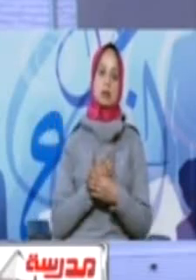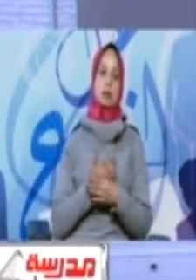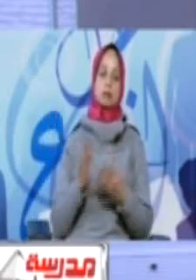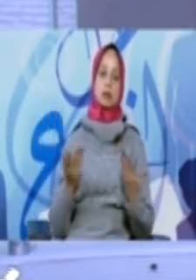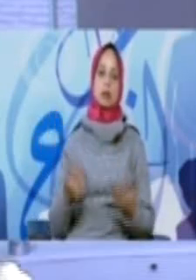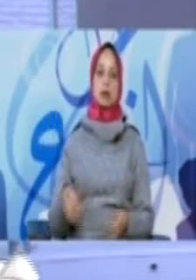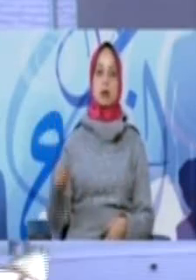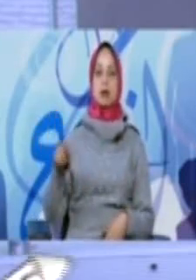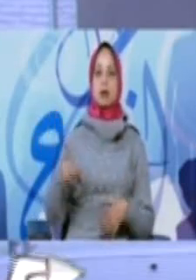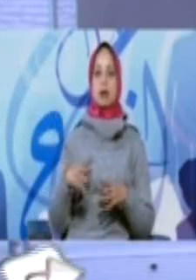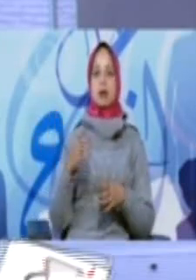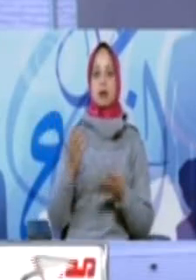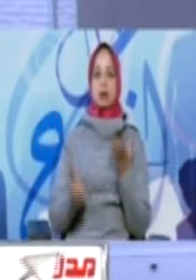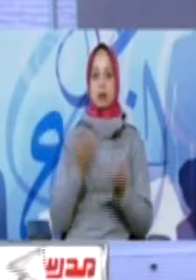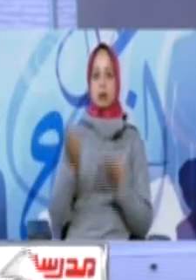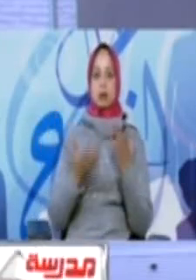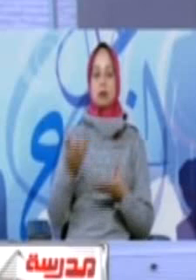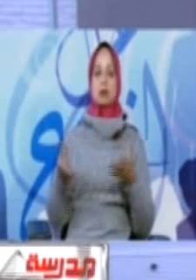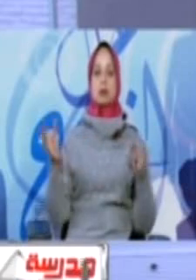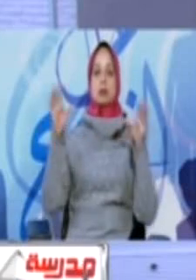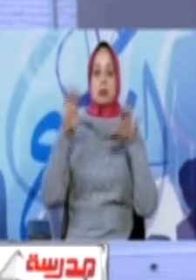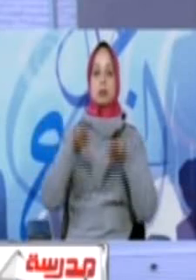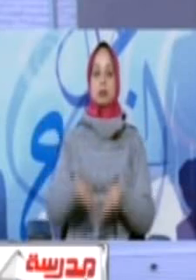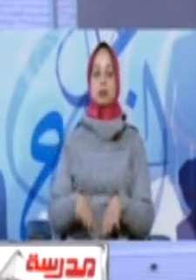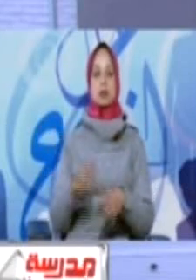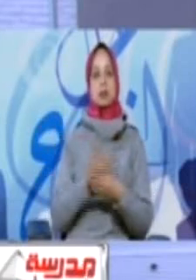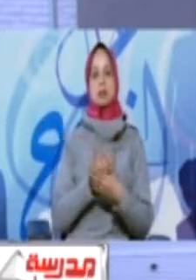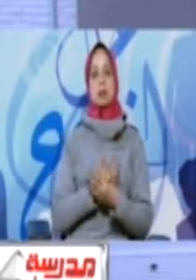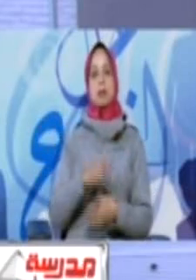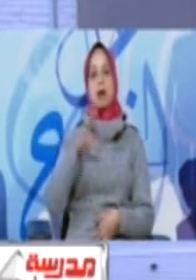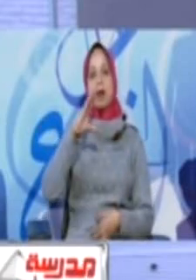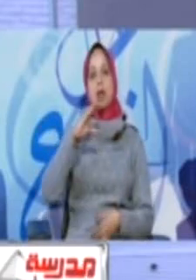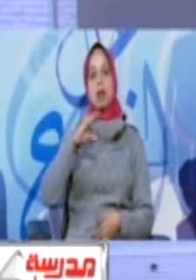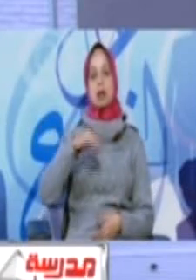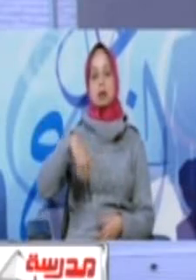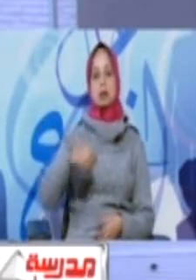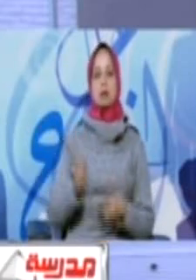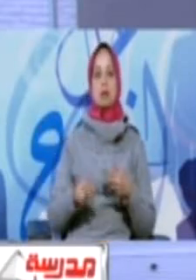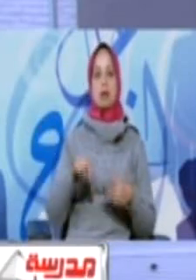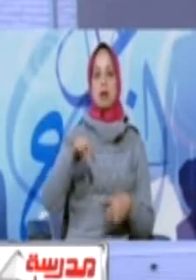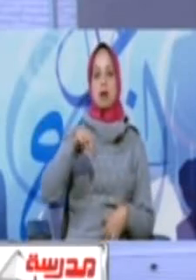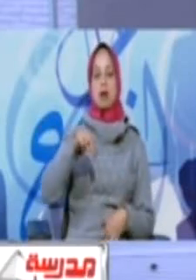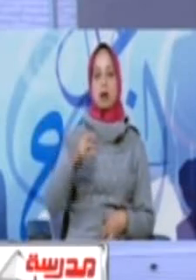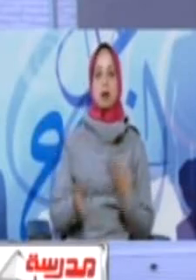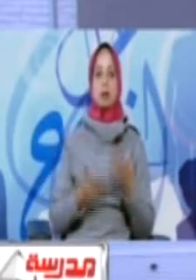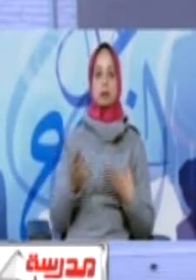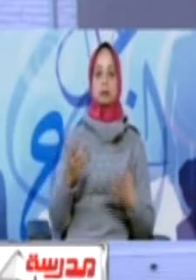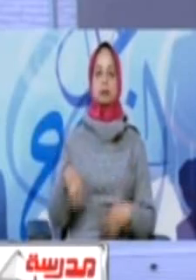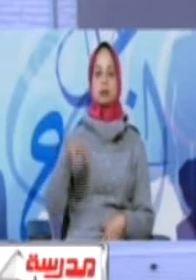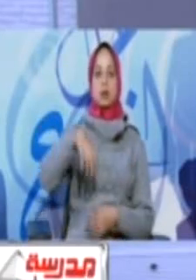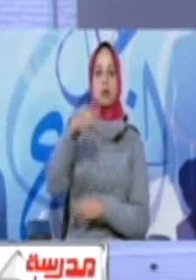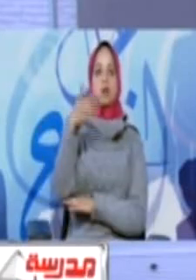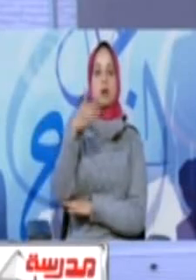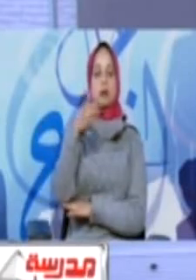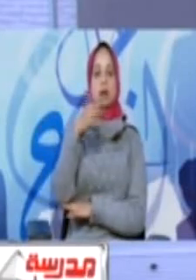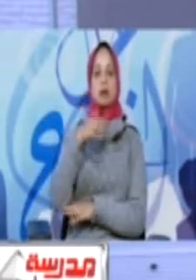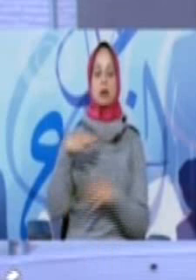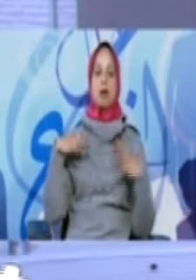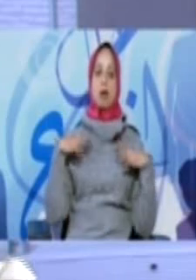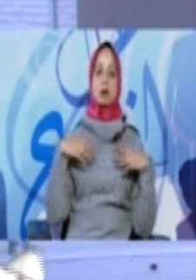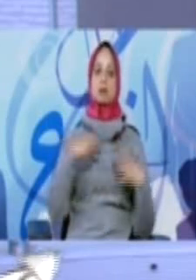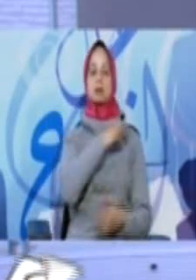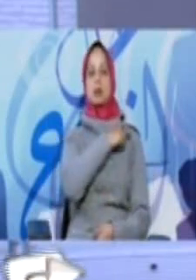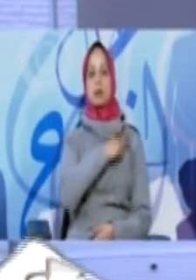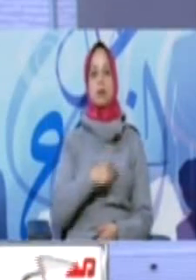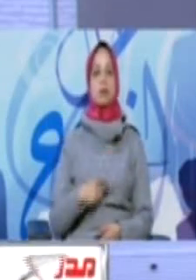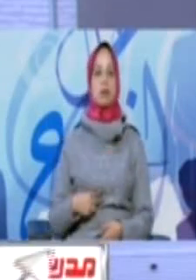كلمة انطفأت جذوة الحركة الوطنية يعني قلت قوة الحركة الوطنية في مصر. انت كان عندك رئيس وزراء وطني مؤسس حزب الوفد اللي كان